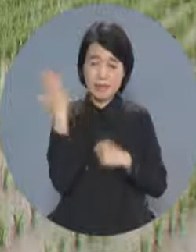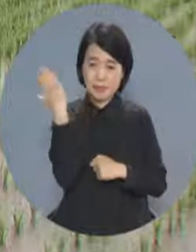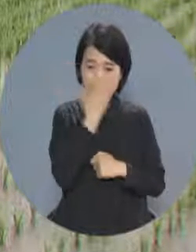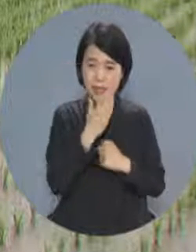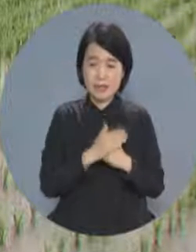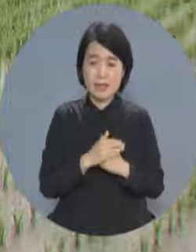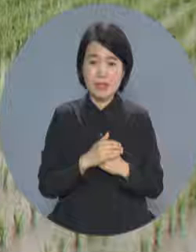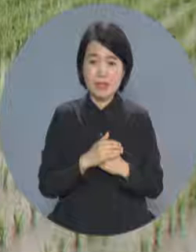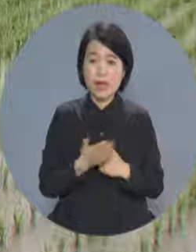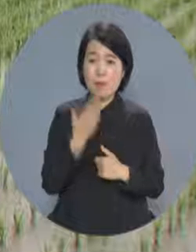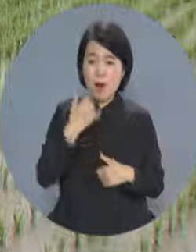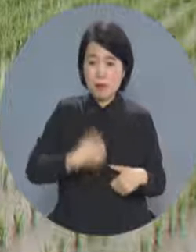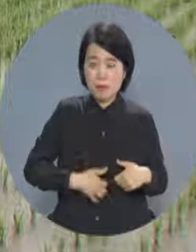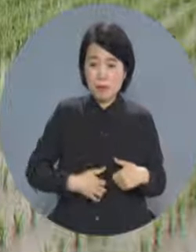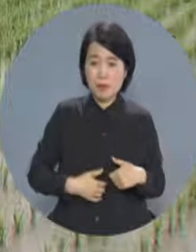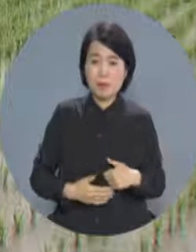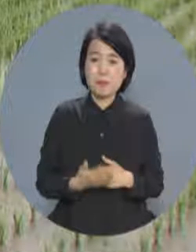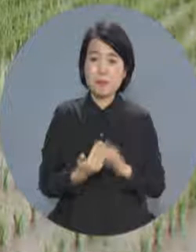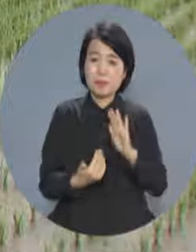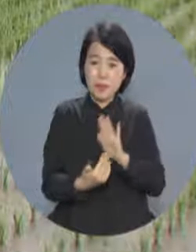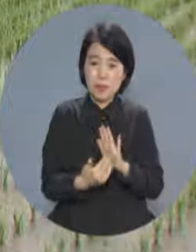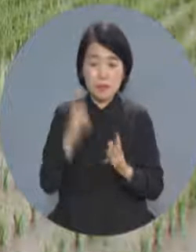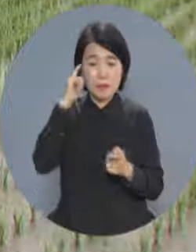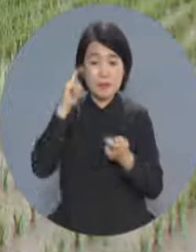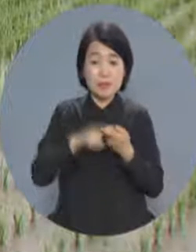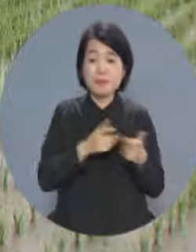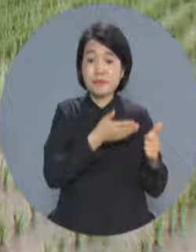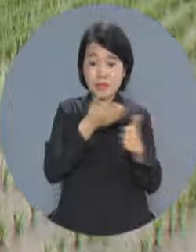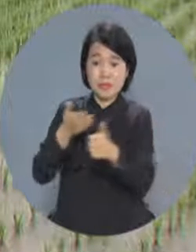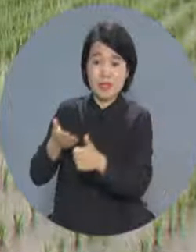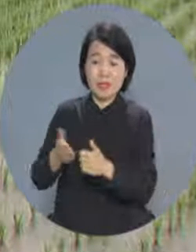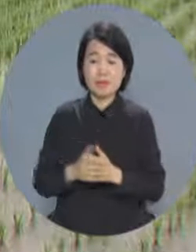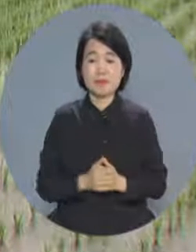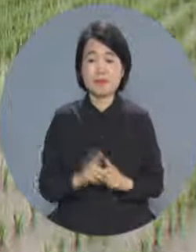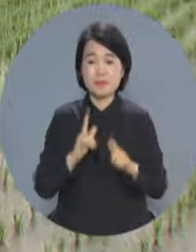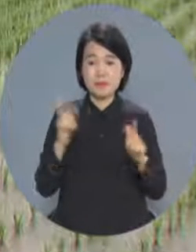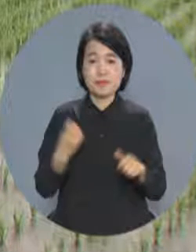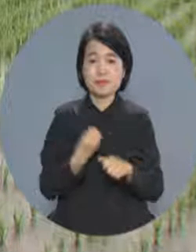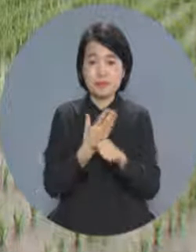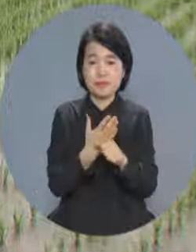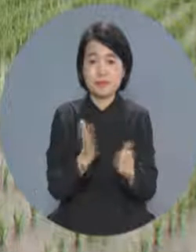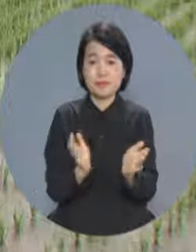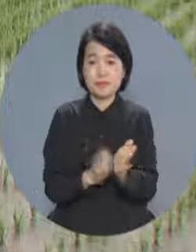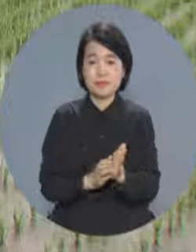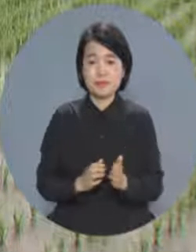식중독 예방에도 관심을 기울이는 게 좋겠습니다 지금까지 ai 날씨였습니다